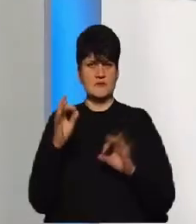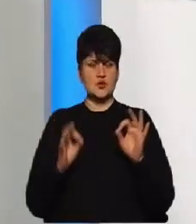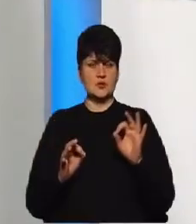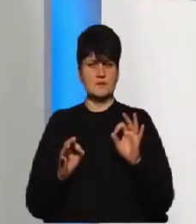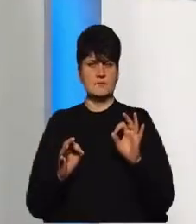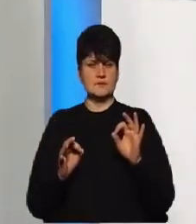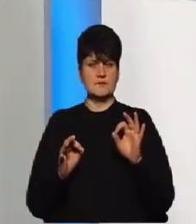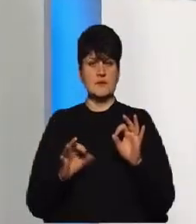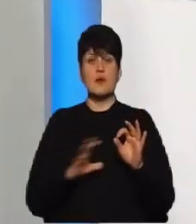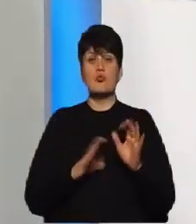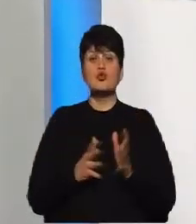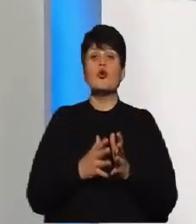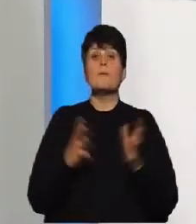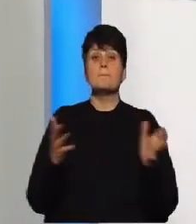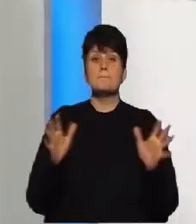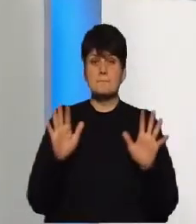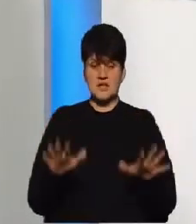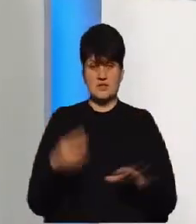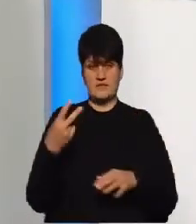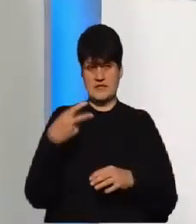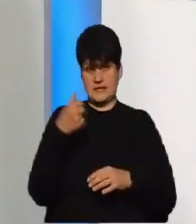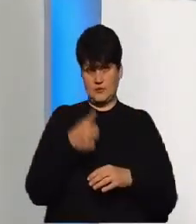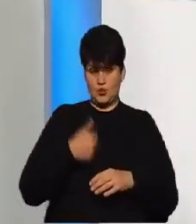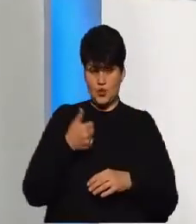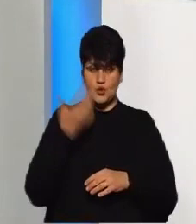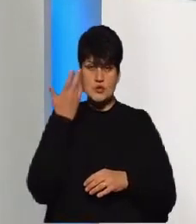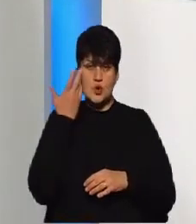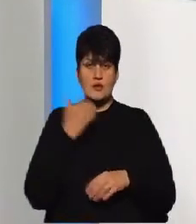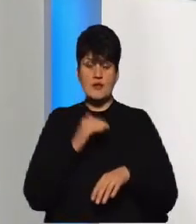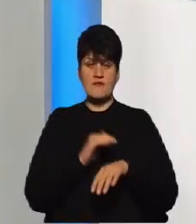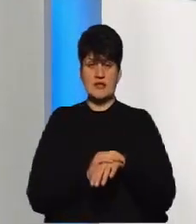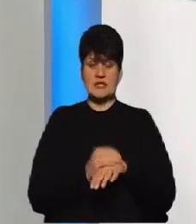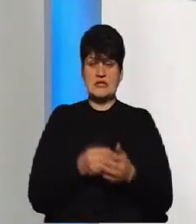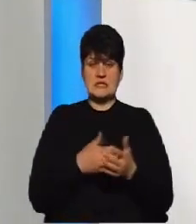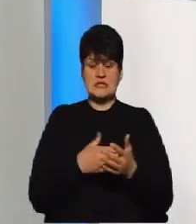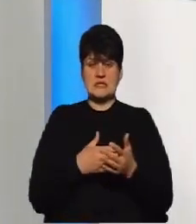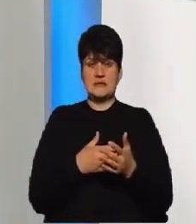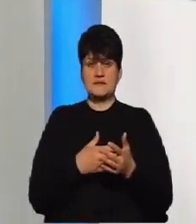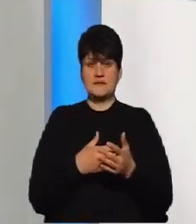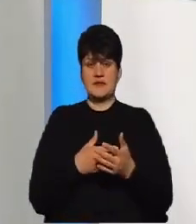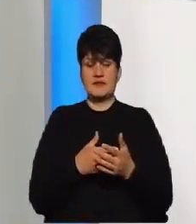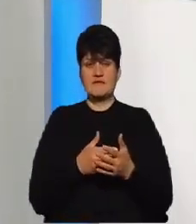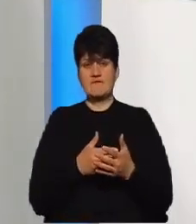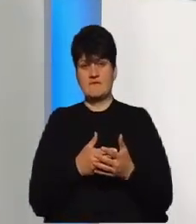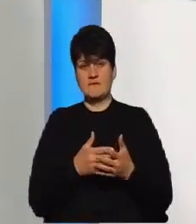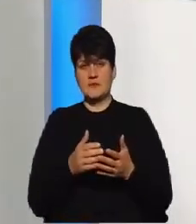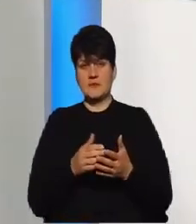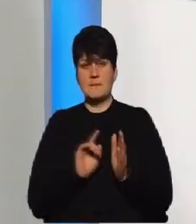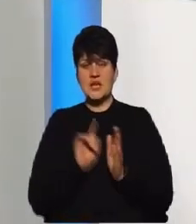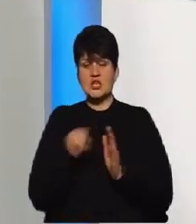Було більше навіть в 2020 році, коли фактично тарифи вийшли більш такої політичної площини в економічну, і